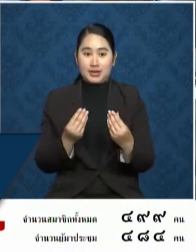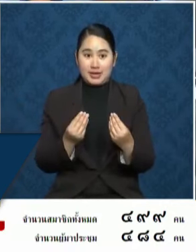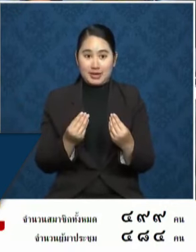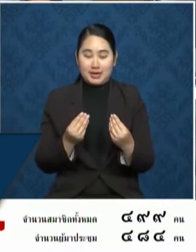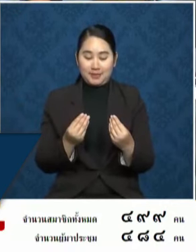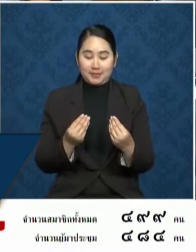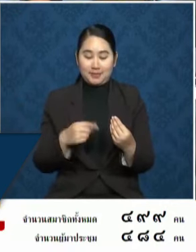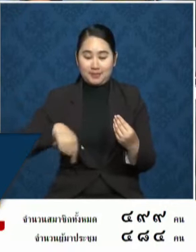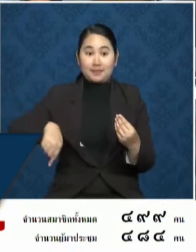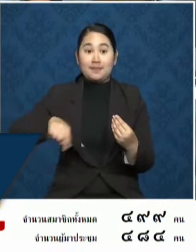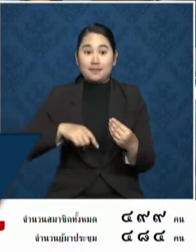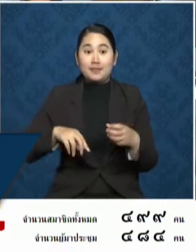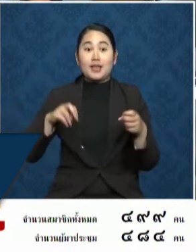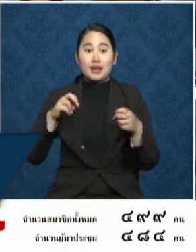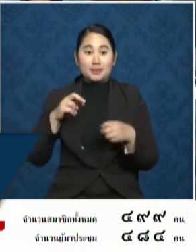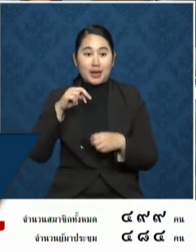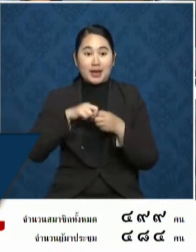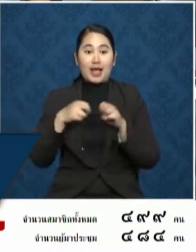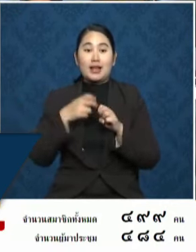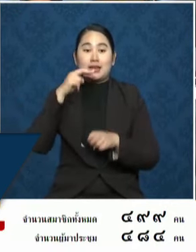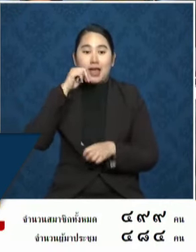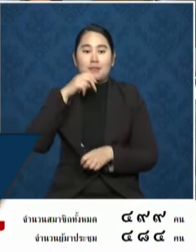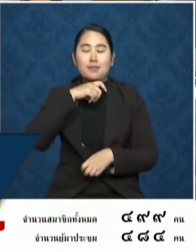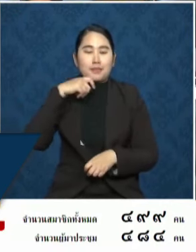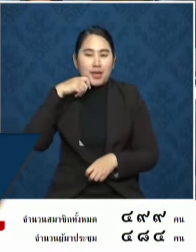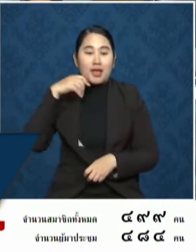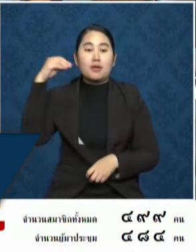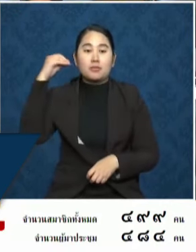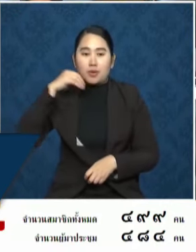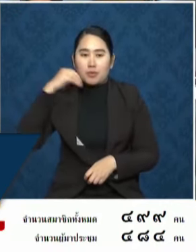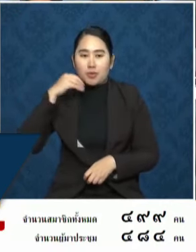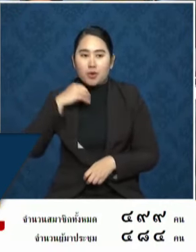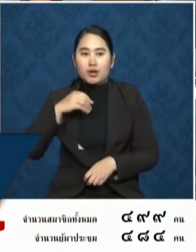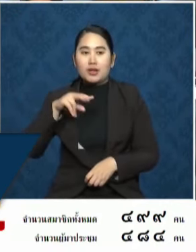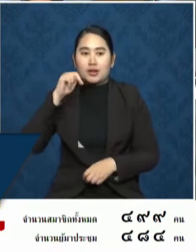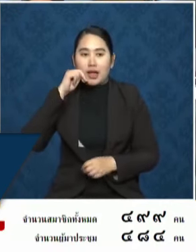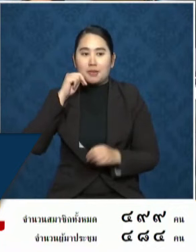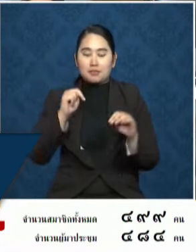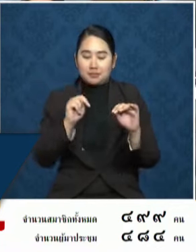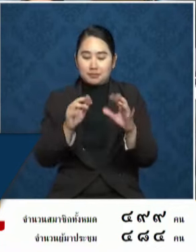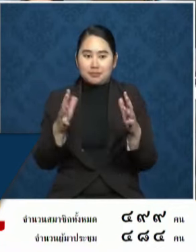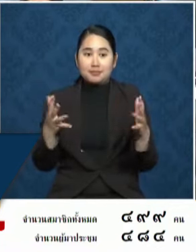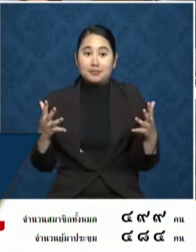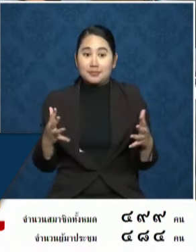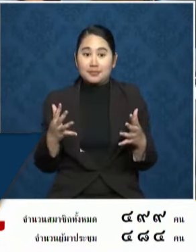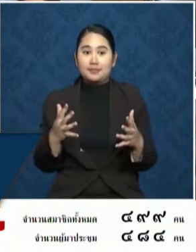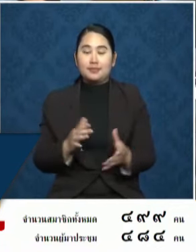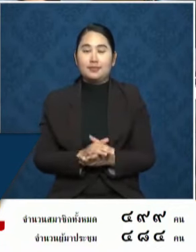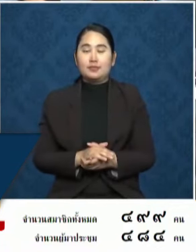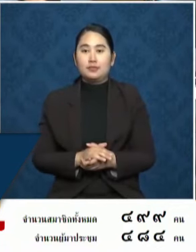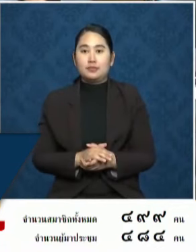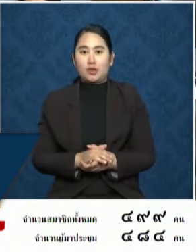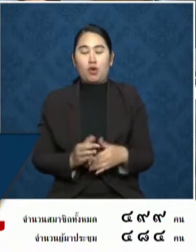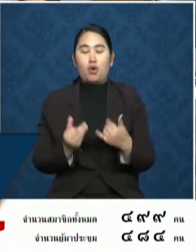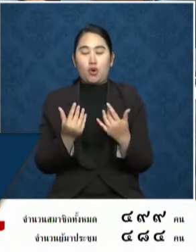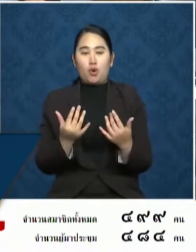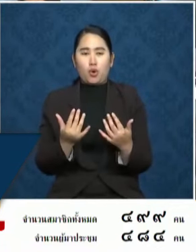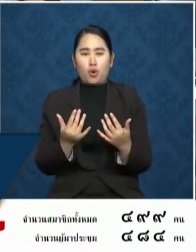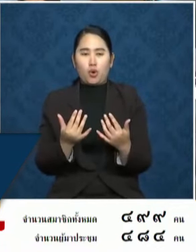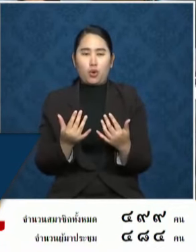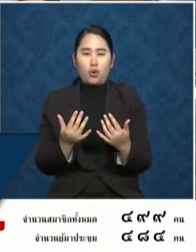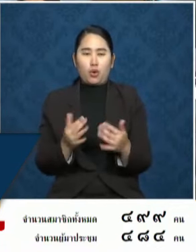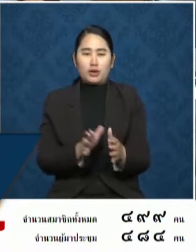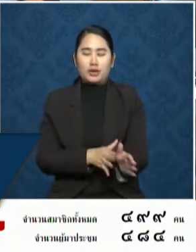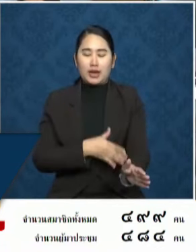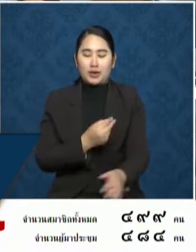วังครับที่ยังขาดน้ำยังเป็นพื้นที่แล้งซ้ำซากไม่มีน้ำใช้เพื่อการเกษตรครับราษฎรร้องขอมานานแสนนานครับได้แต่